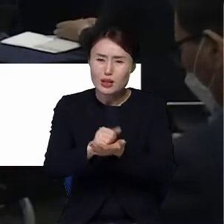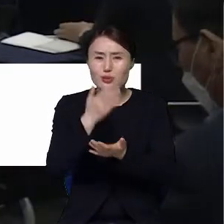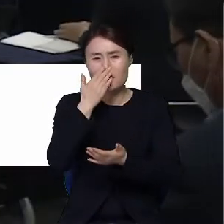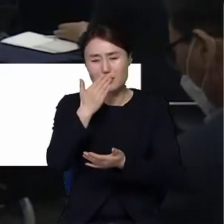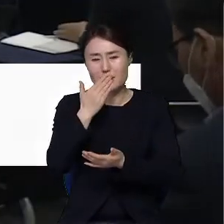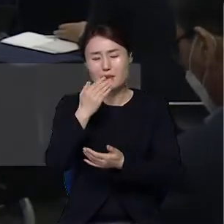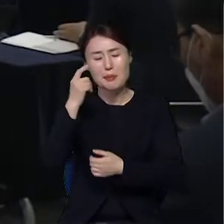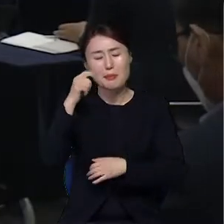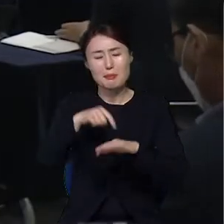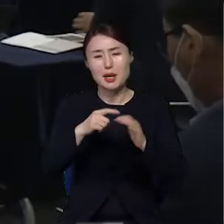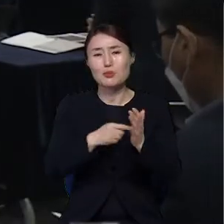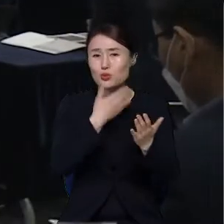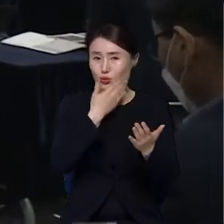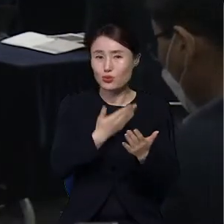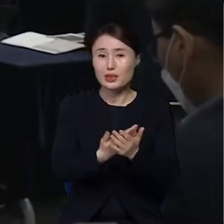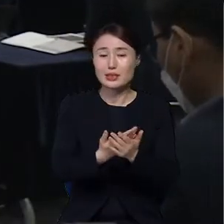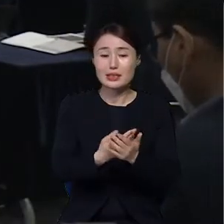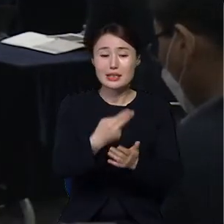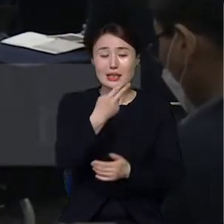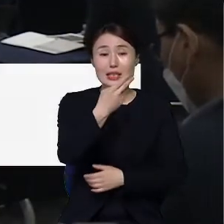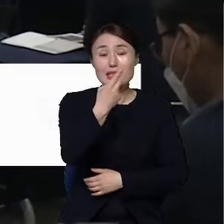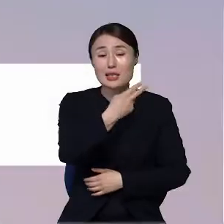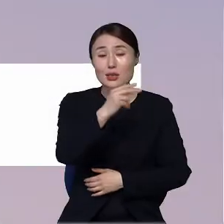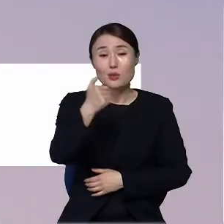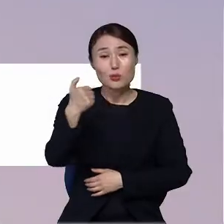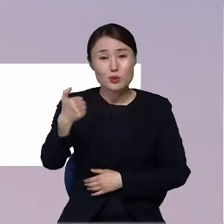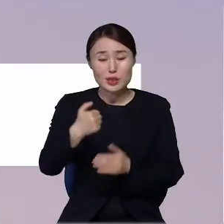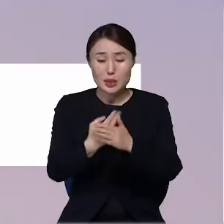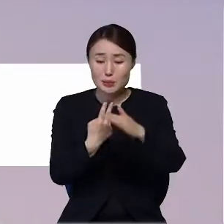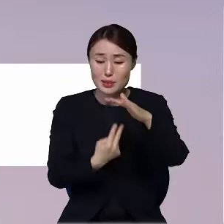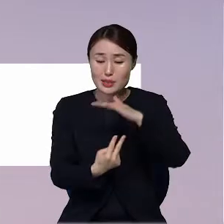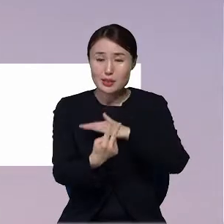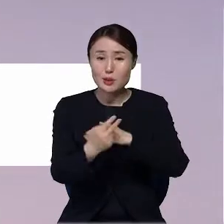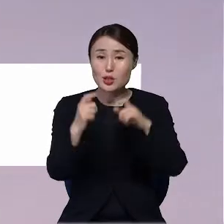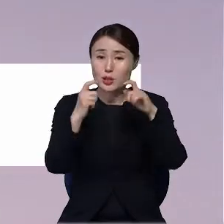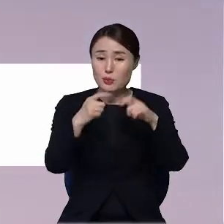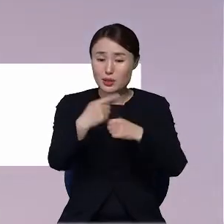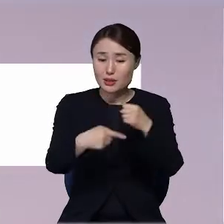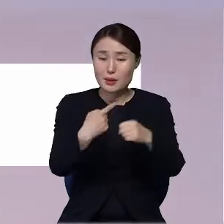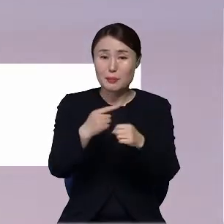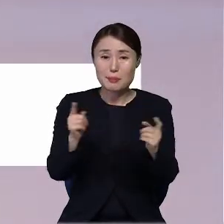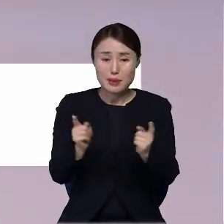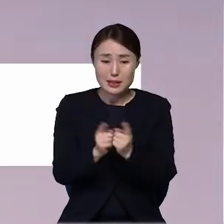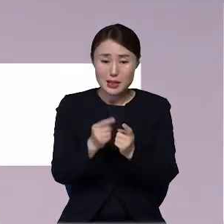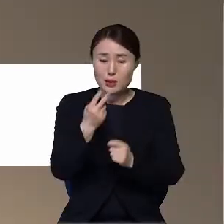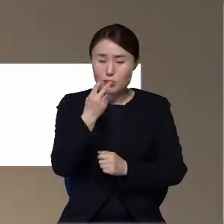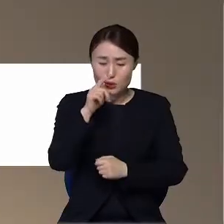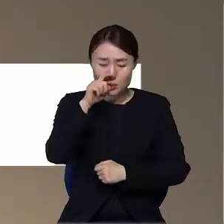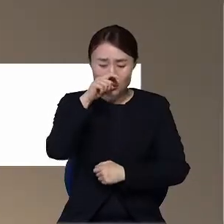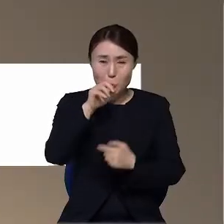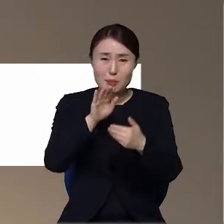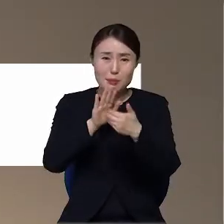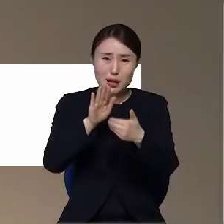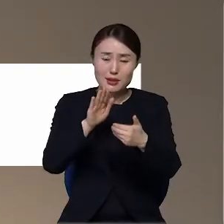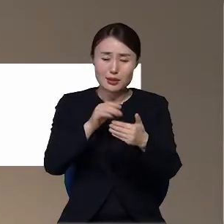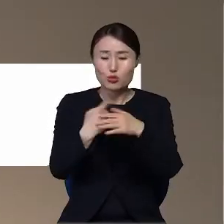중요해요. 전남도는 2050 탄소중립 비전 선포 1주년을 맞아 탄소중립 주간을